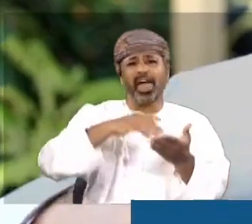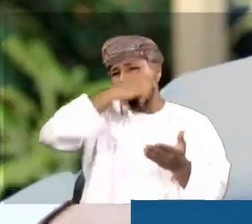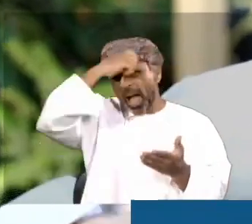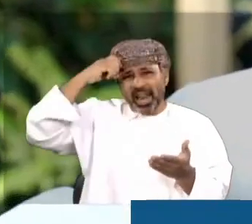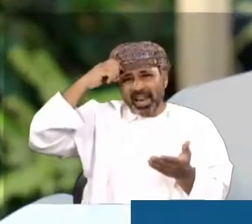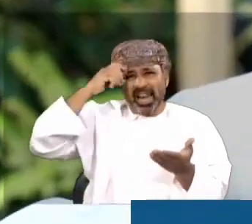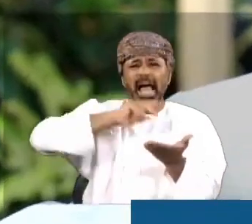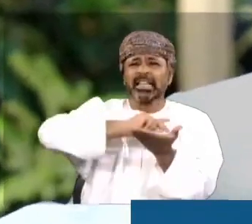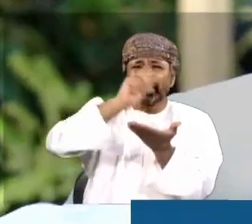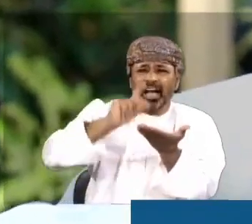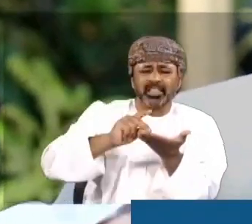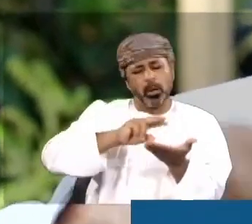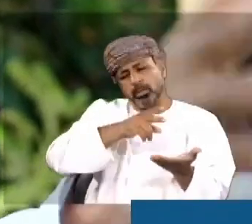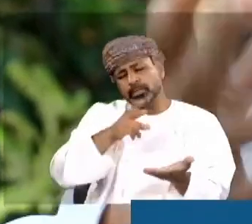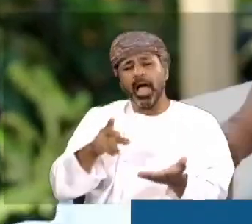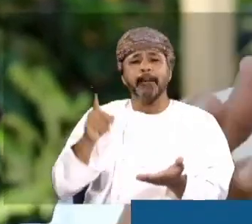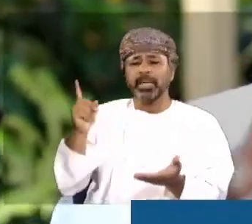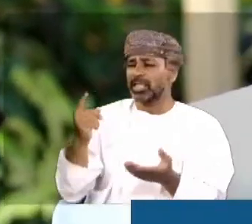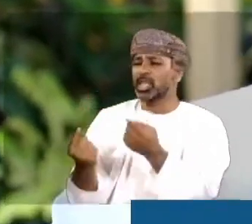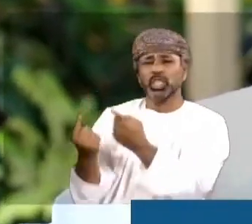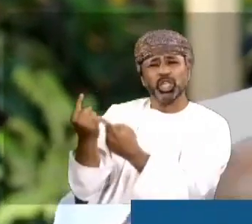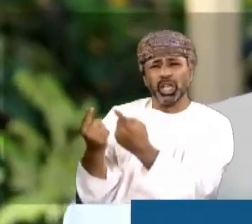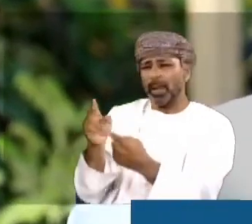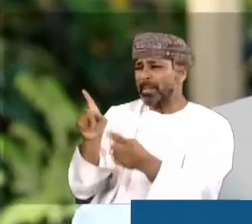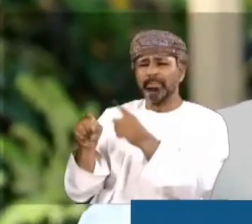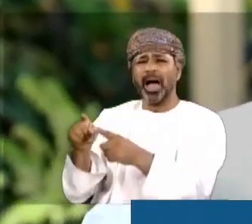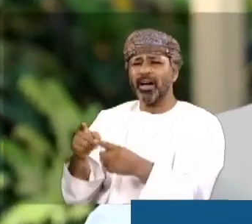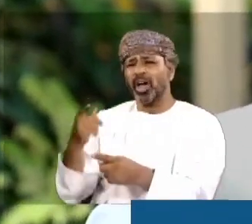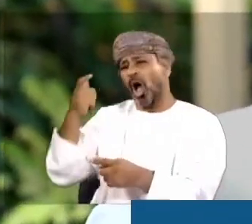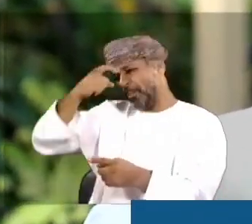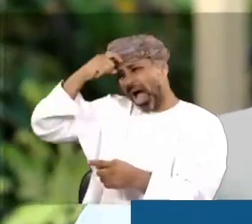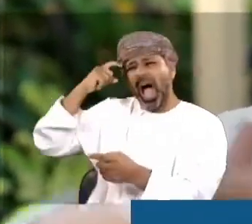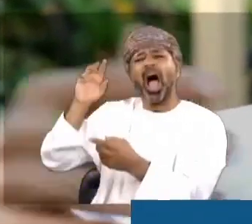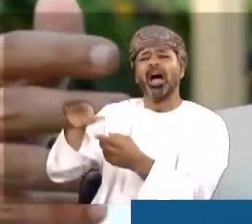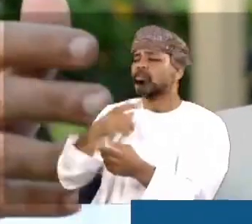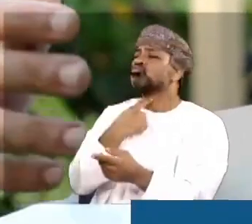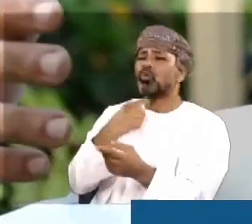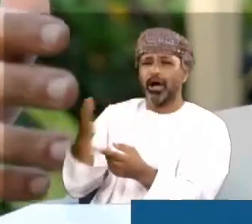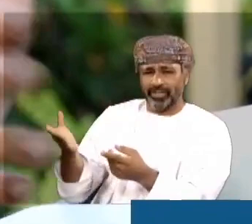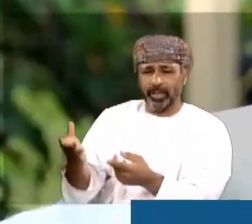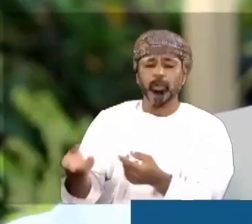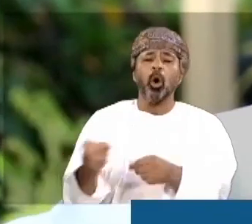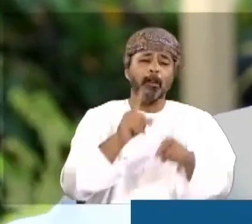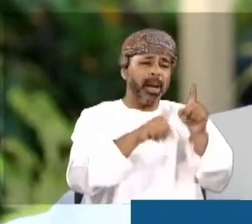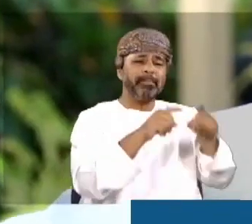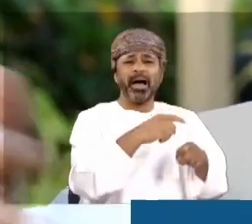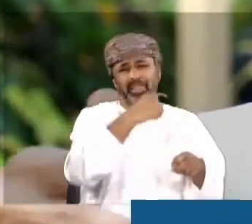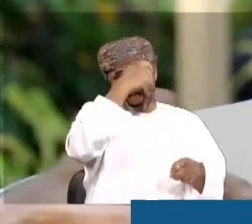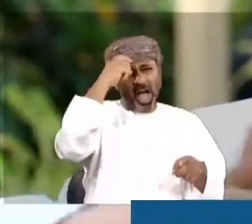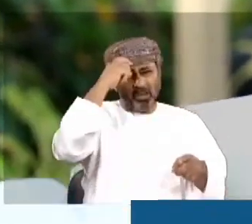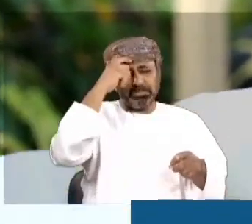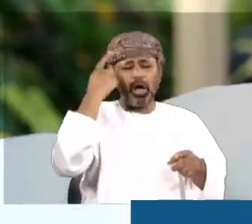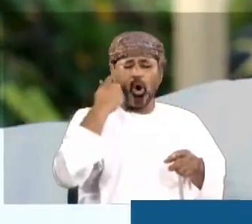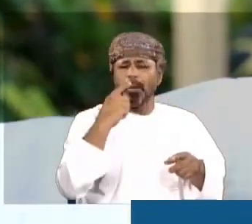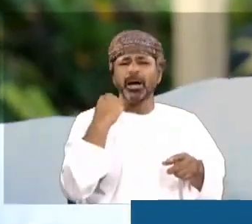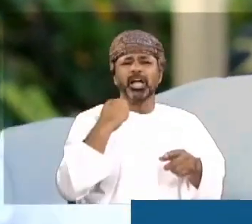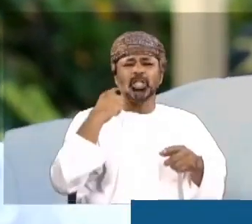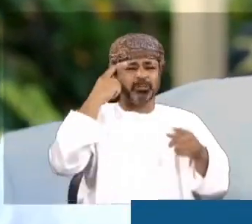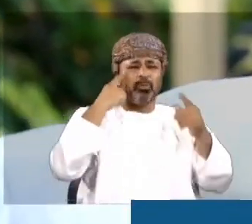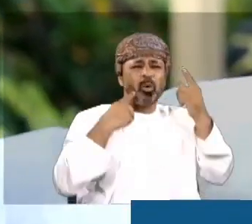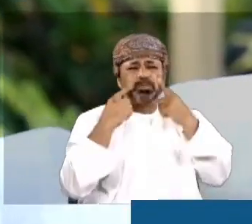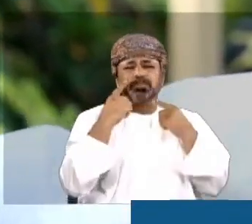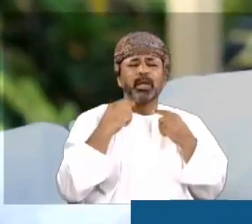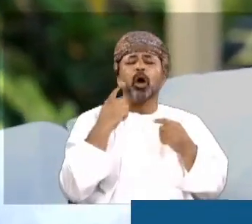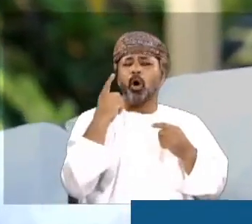بعض الأشجار تحب الجو الصحراوي، في بعض الأشجار تحب الرطوبة ما يمكن تزرعها إلا على